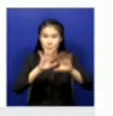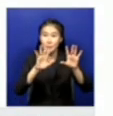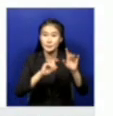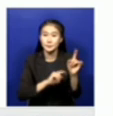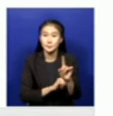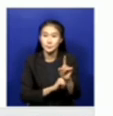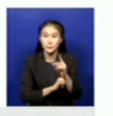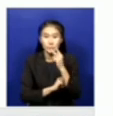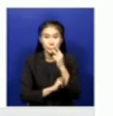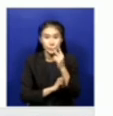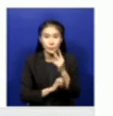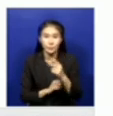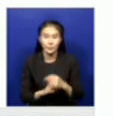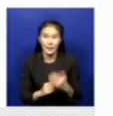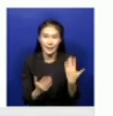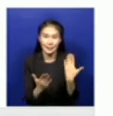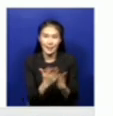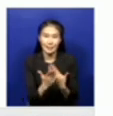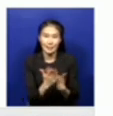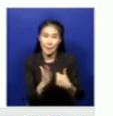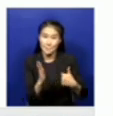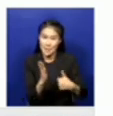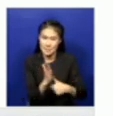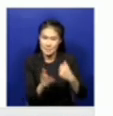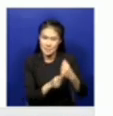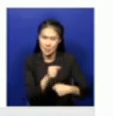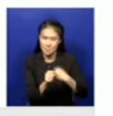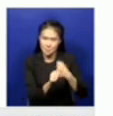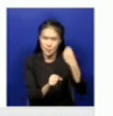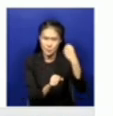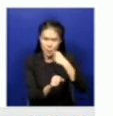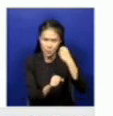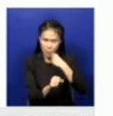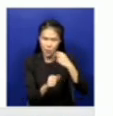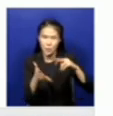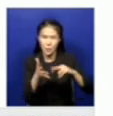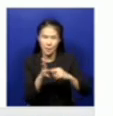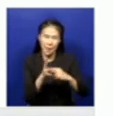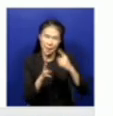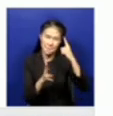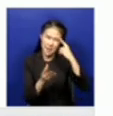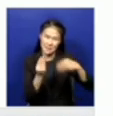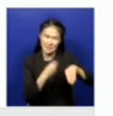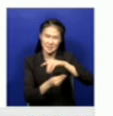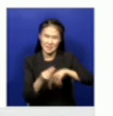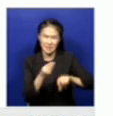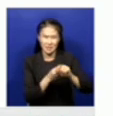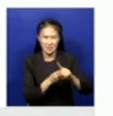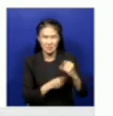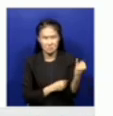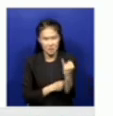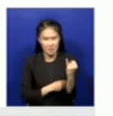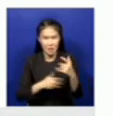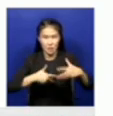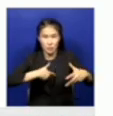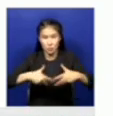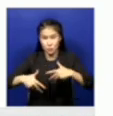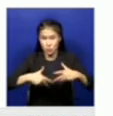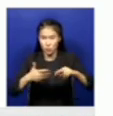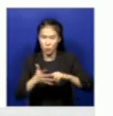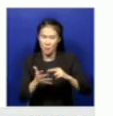เก็บภาษีที่ได้ต่ำกว่าประมาณการทุกปีซึ่งก็แสดงนะครับว่าพี่น้องประชาชนนั้นเขาขาดกำลัง